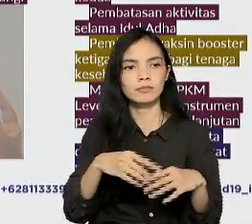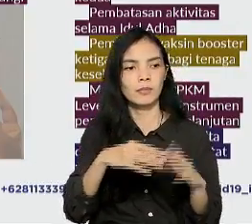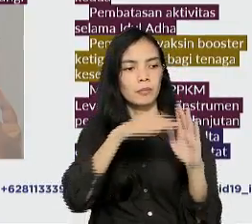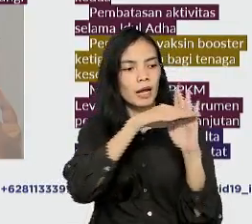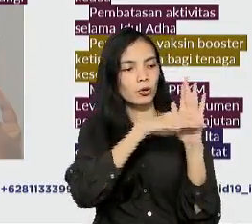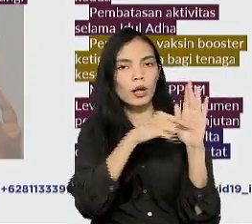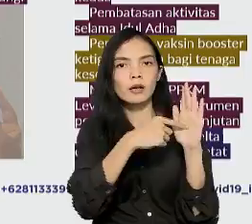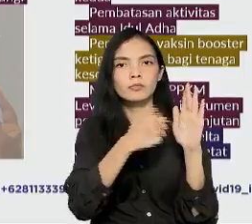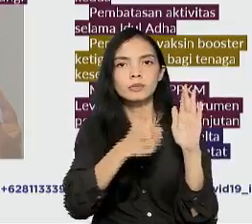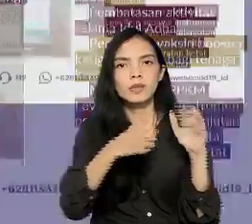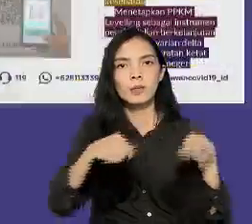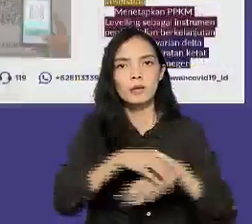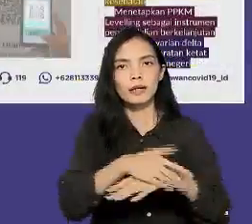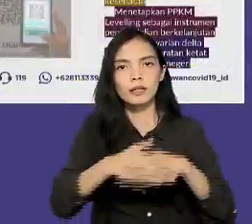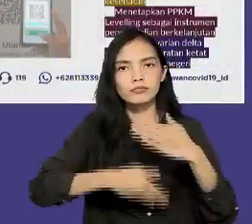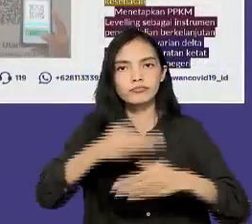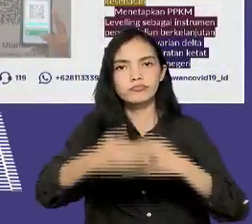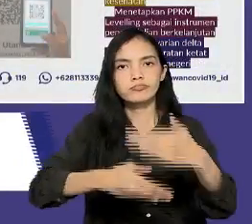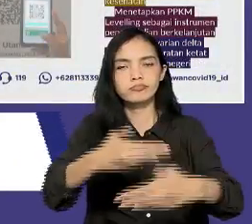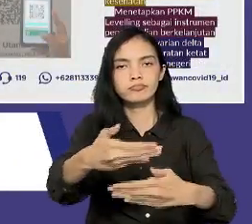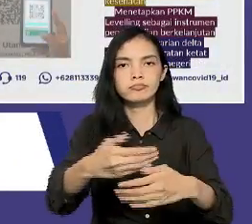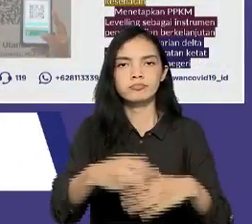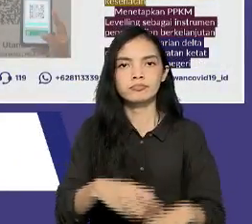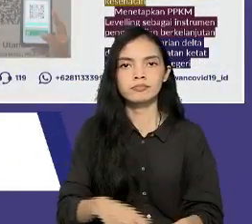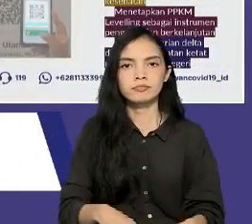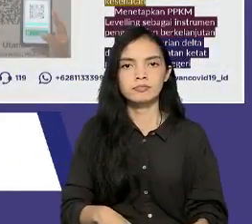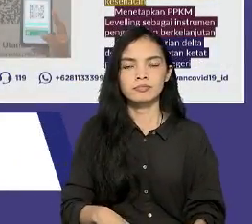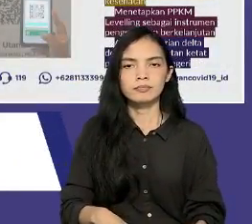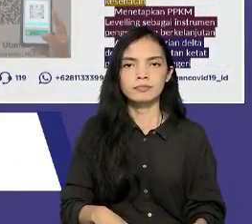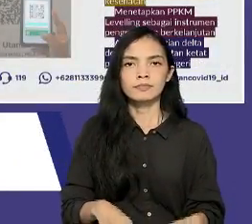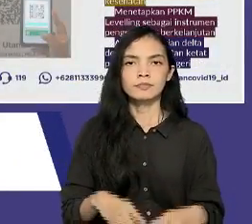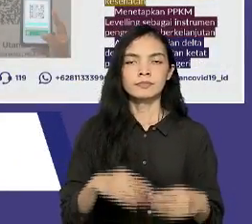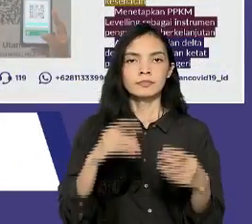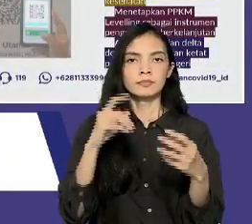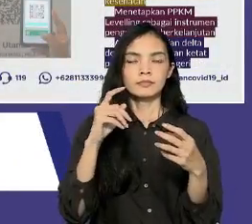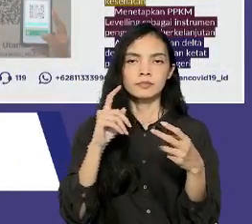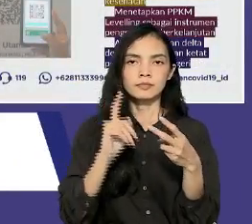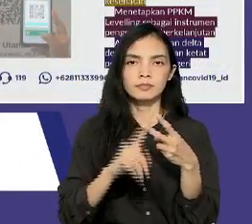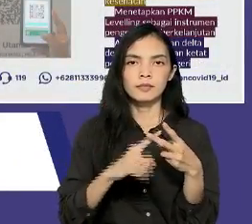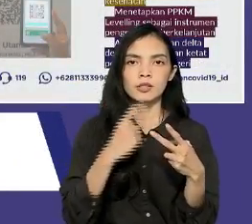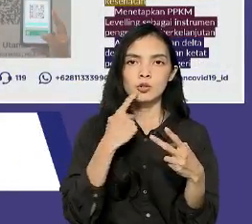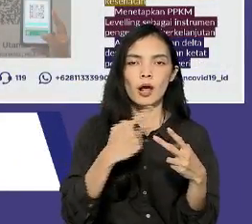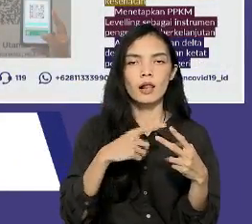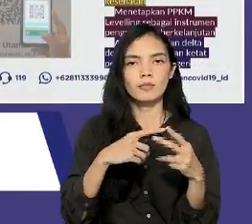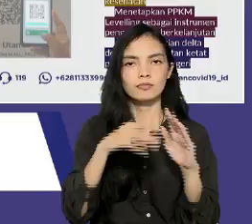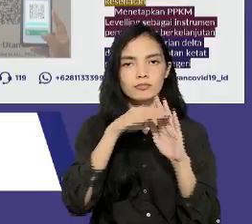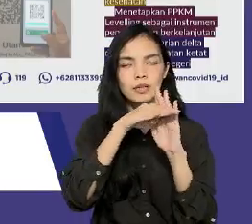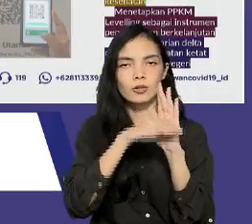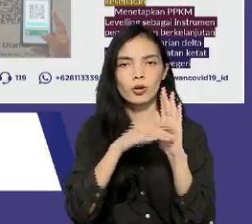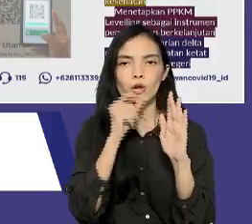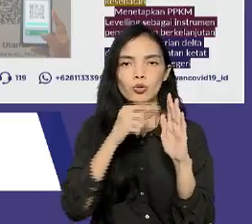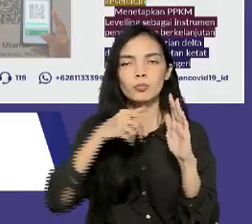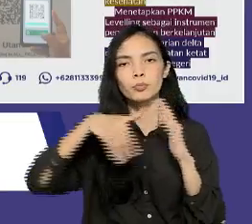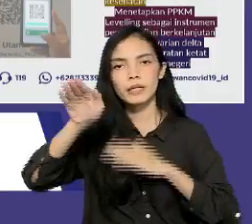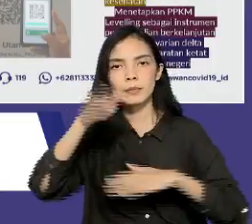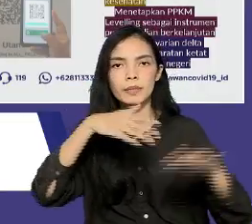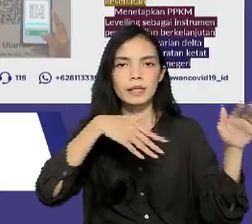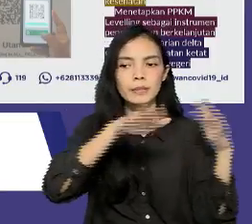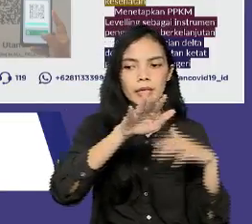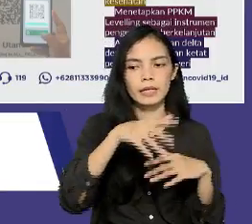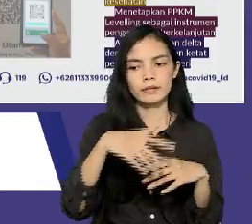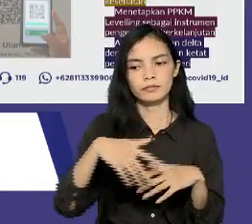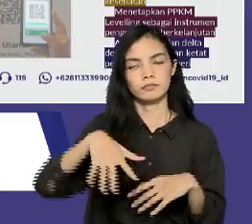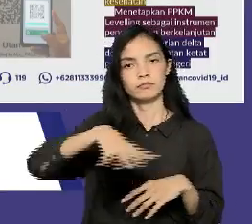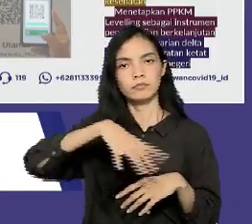implementasi kebijakan yang sigap. Yang kedua, terkait kebijakan mobilitas. Baik mobilitas di